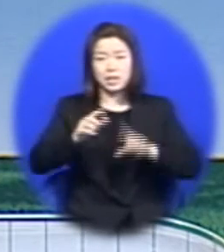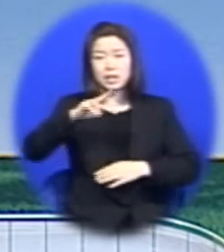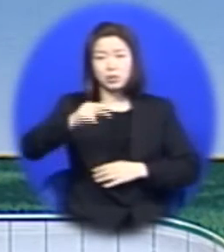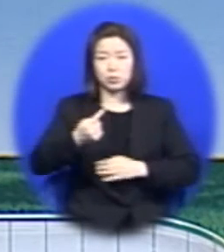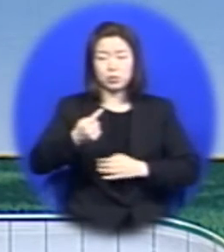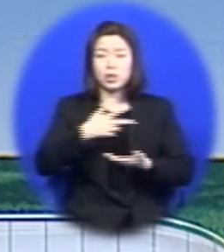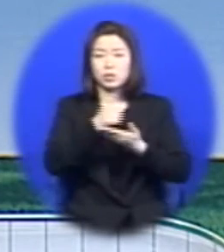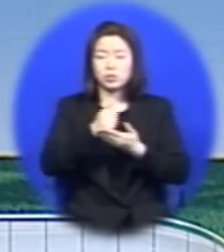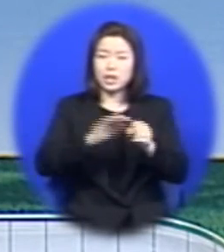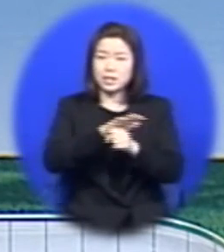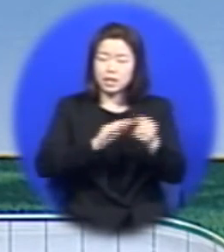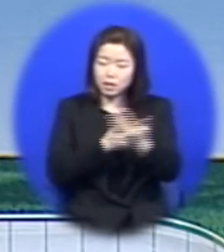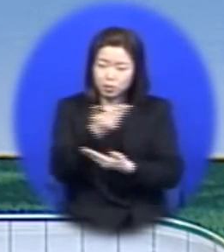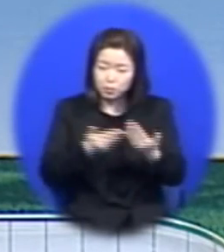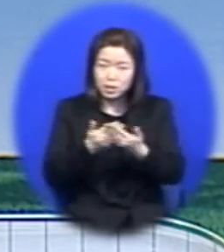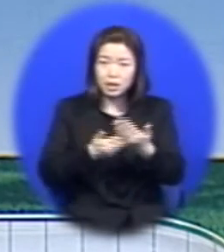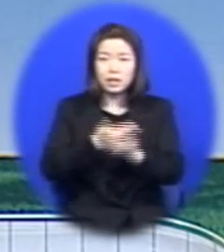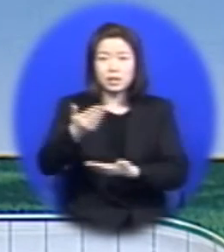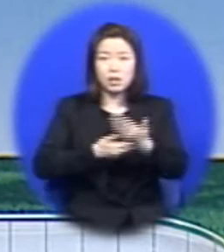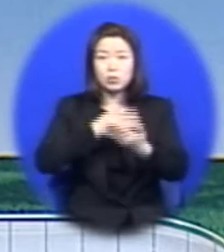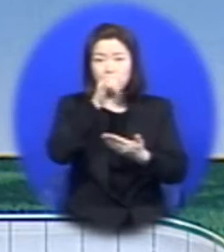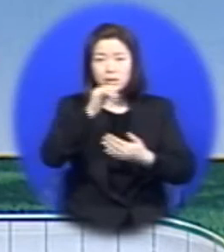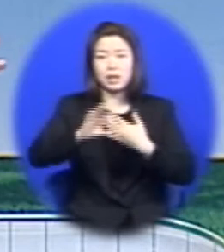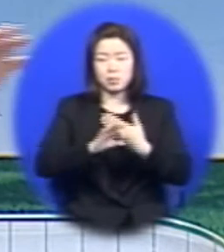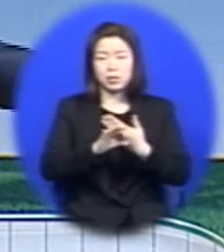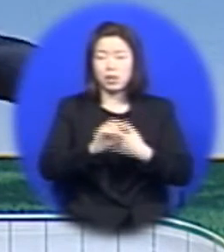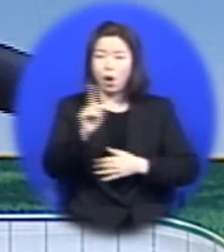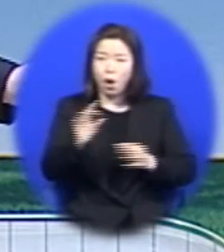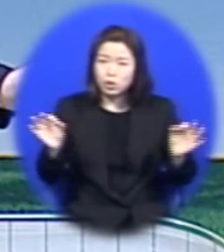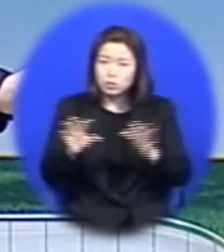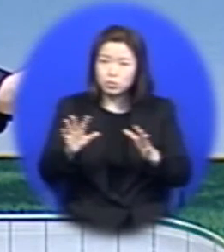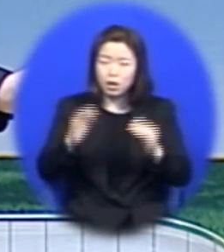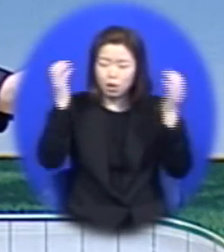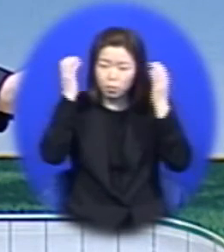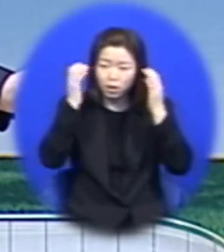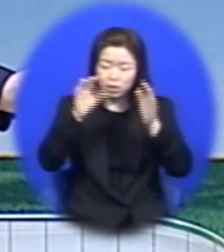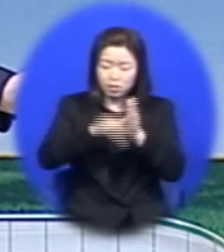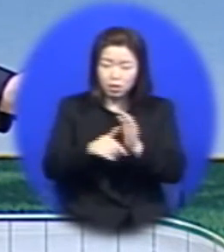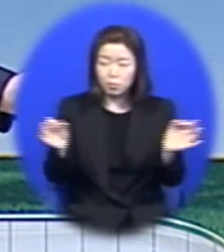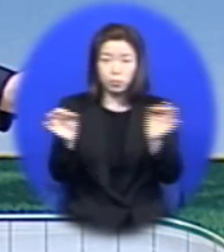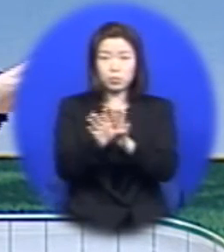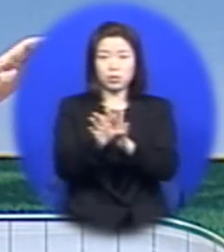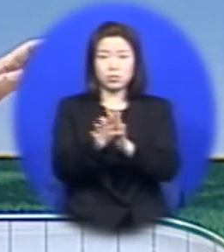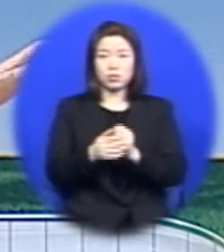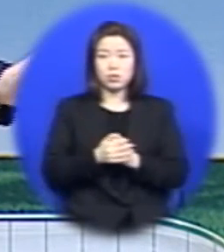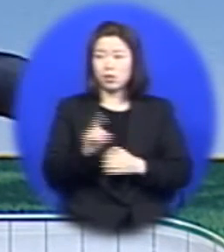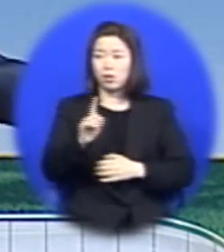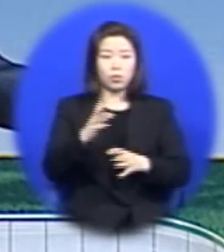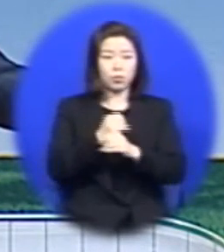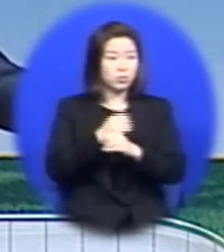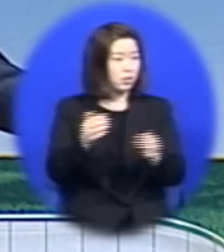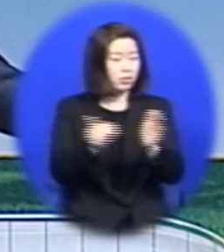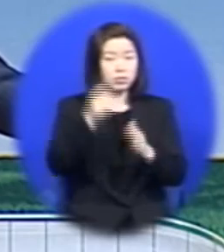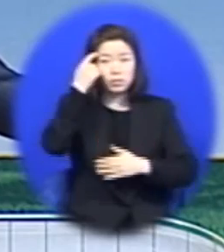사랑의 교제를 나누고 있다면 어느 순간에 고난의 때가 지나갔어요. 야, 언제 이게